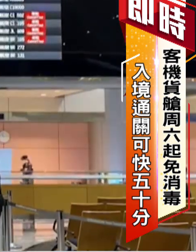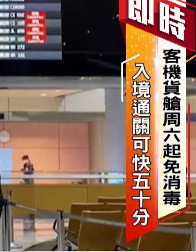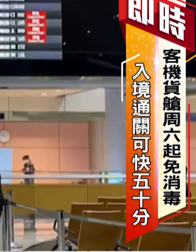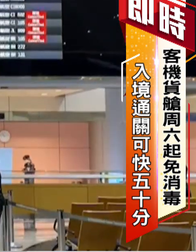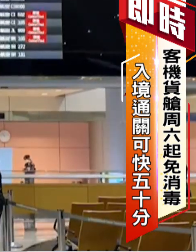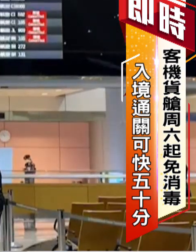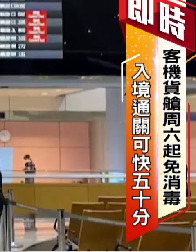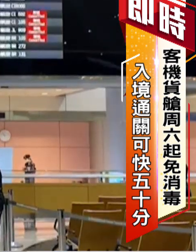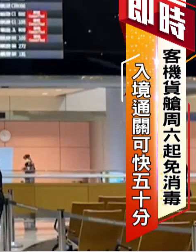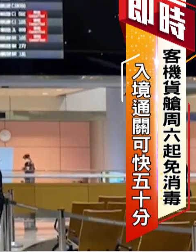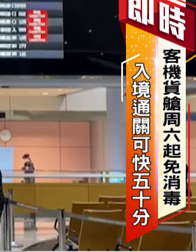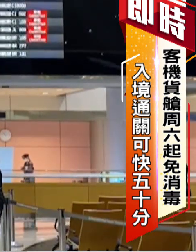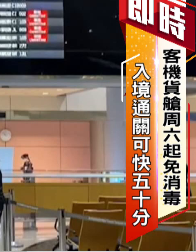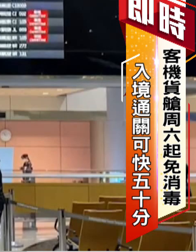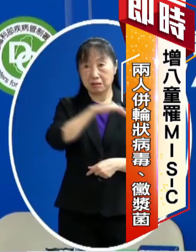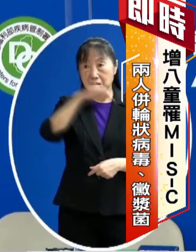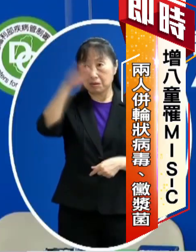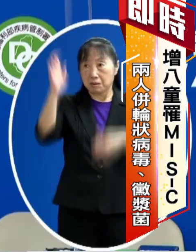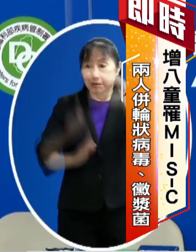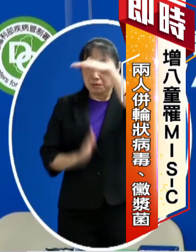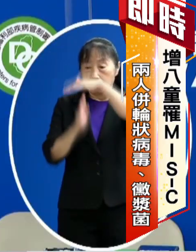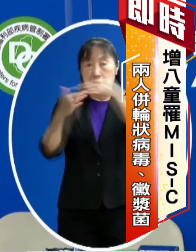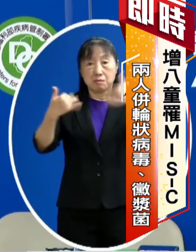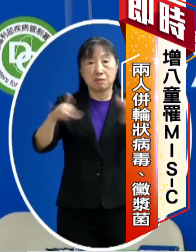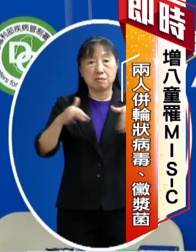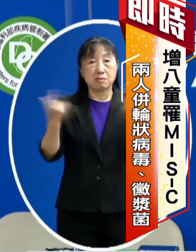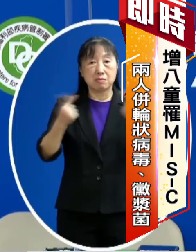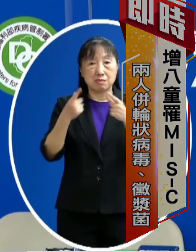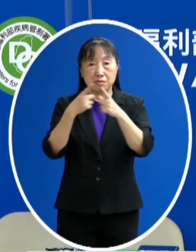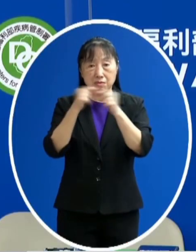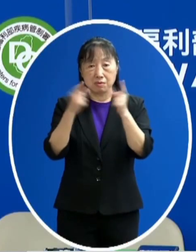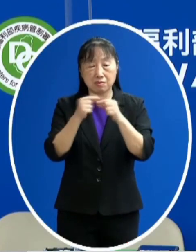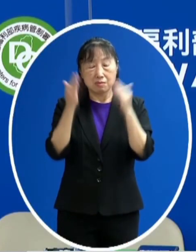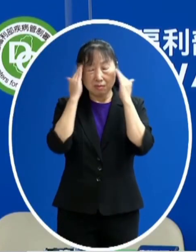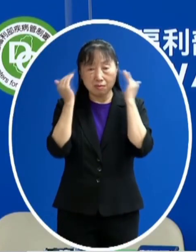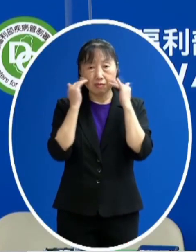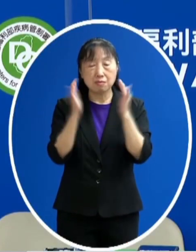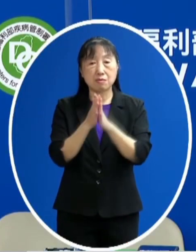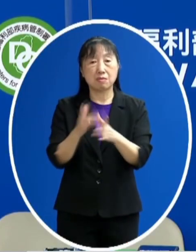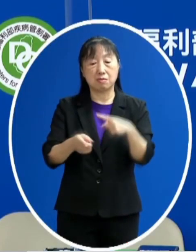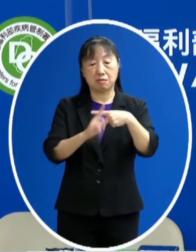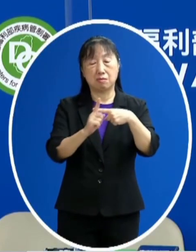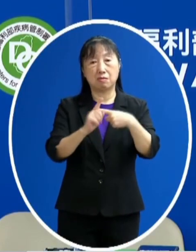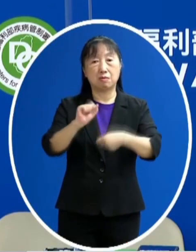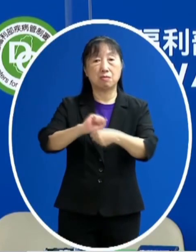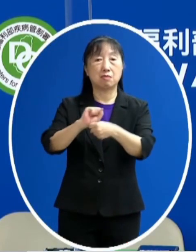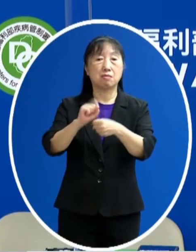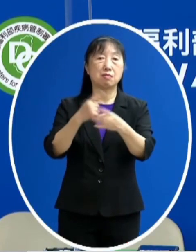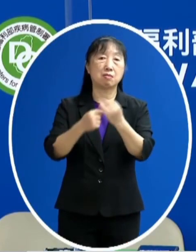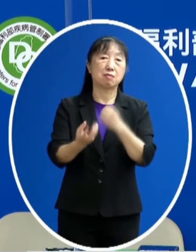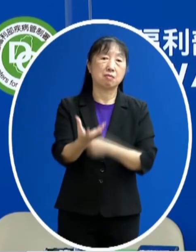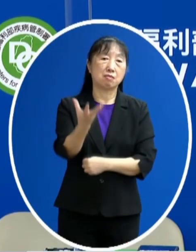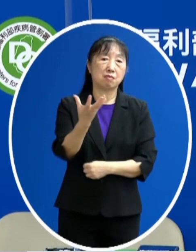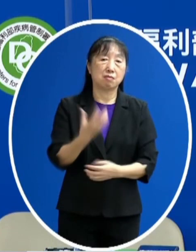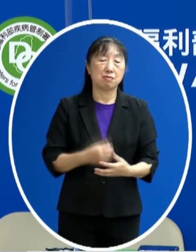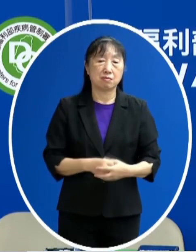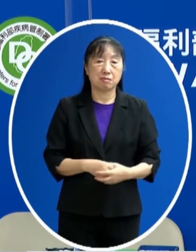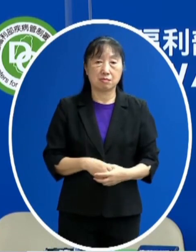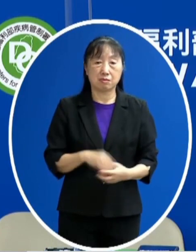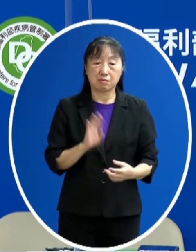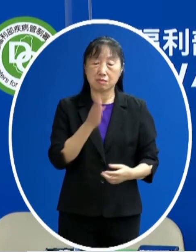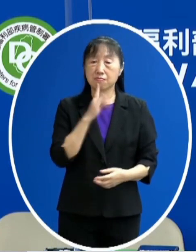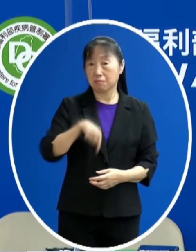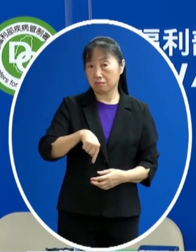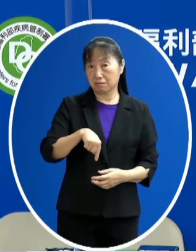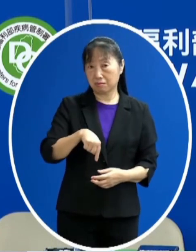预测是在3到5万例的。 包括日本、韩国，那确诊数都相当的多。不过我们的状况，那跟